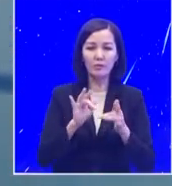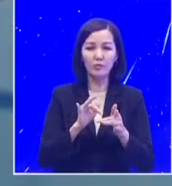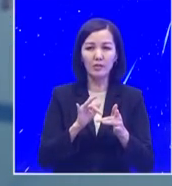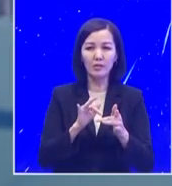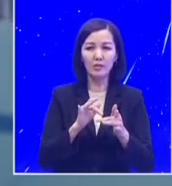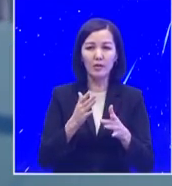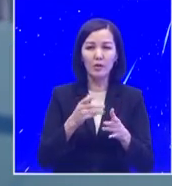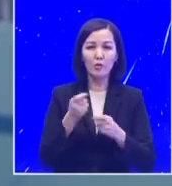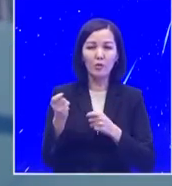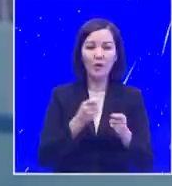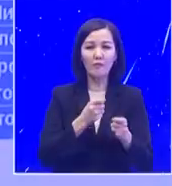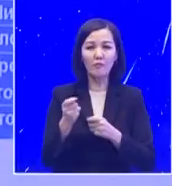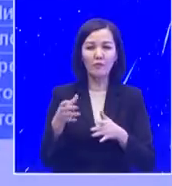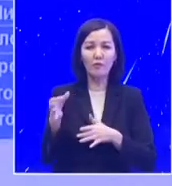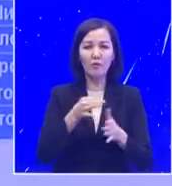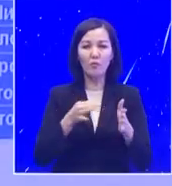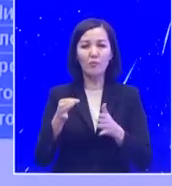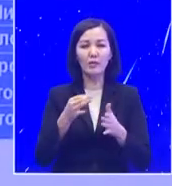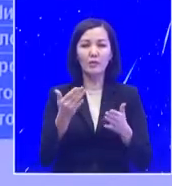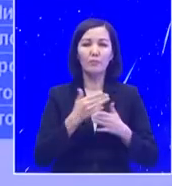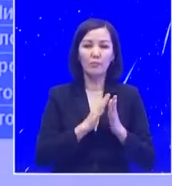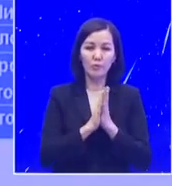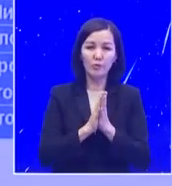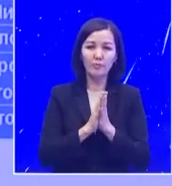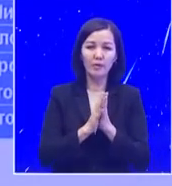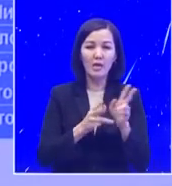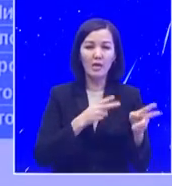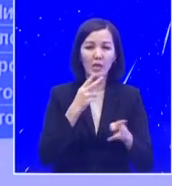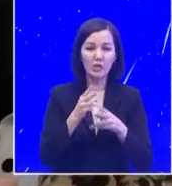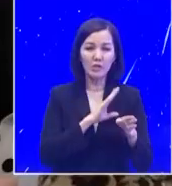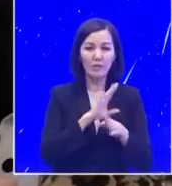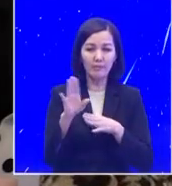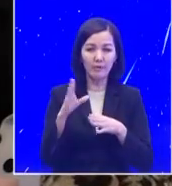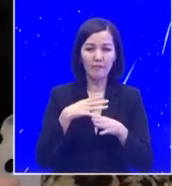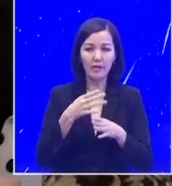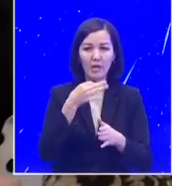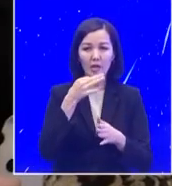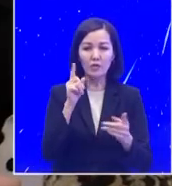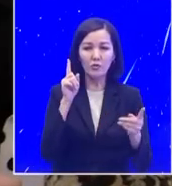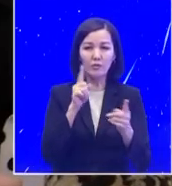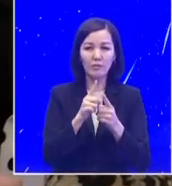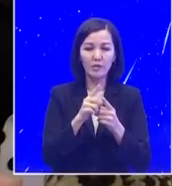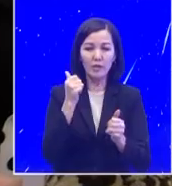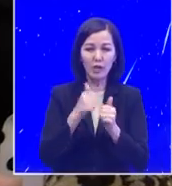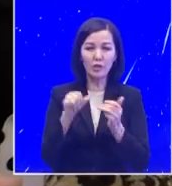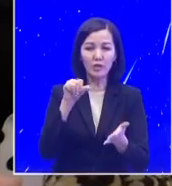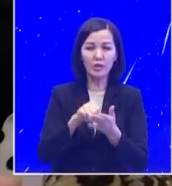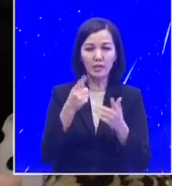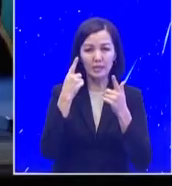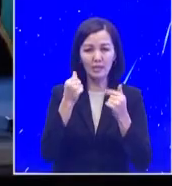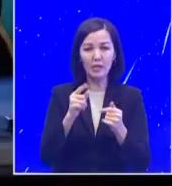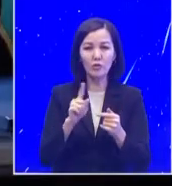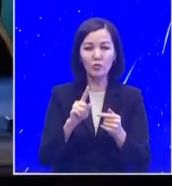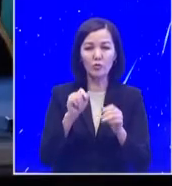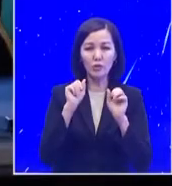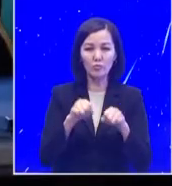них до руководства области и города доносит просьбы и чаяния талдыкурганцев. Отчетные встречи она не пропускает. Знает, что здесь